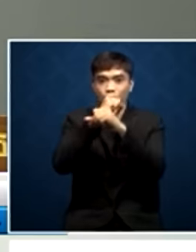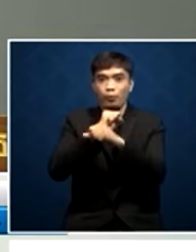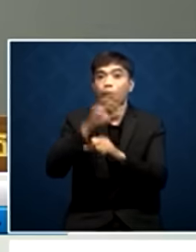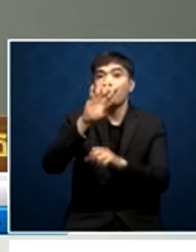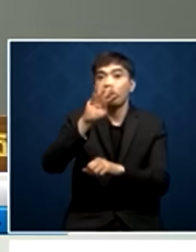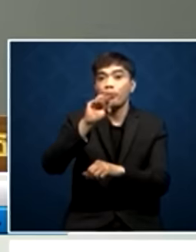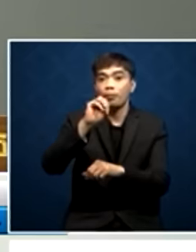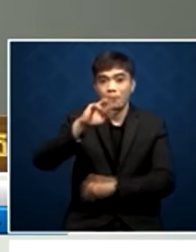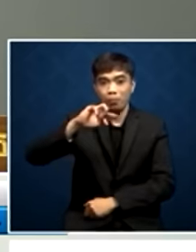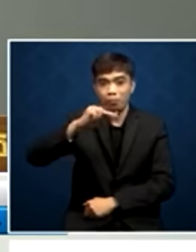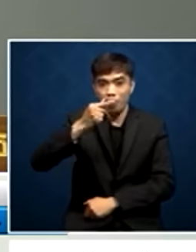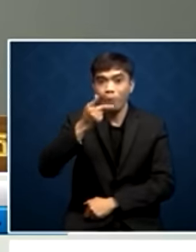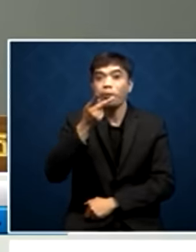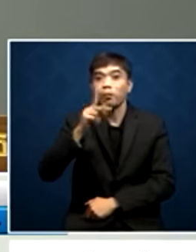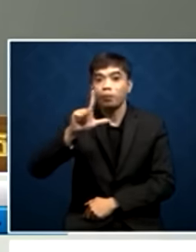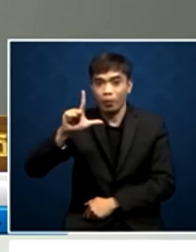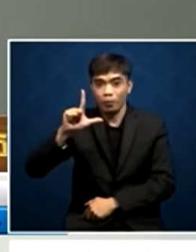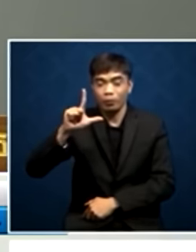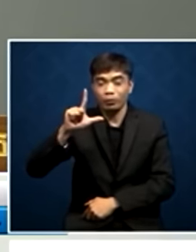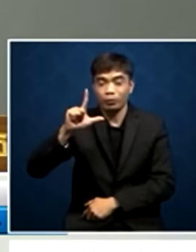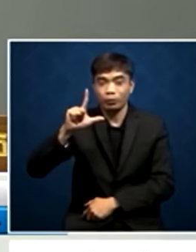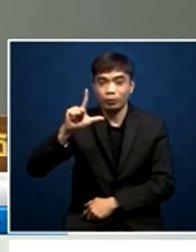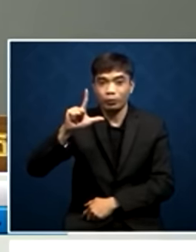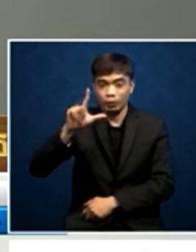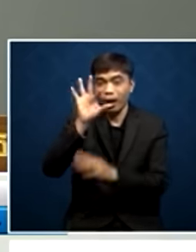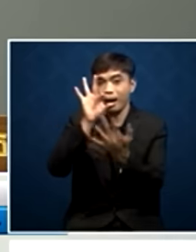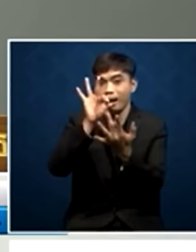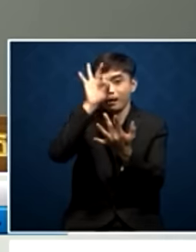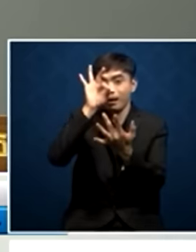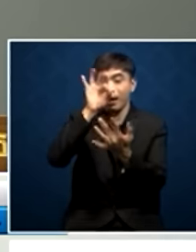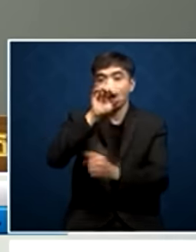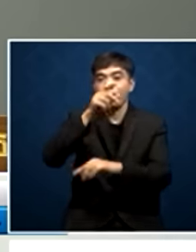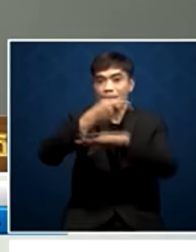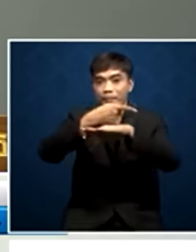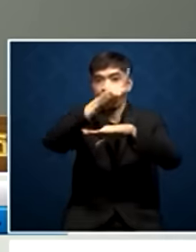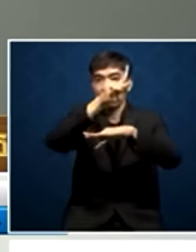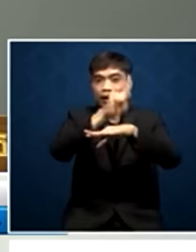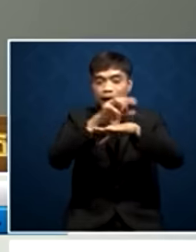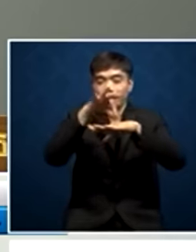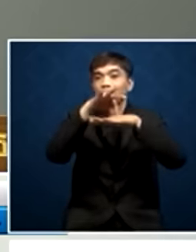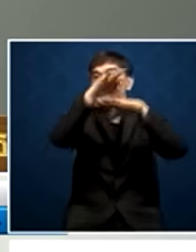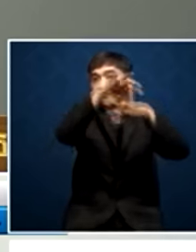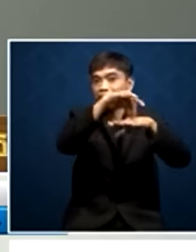จะเป็นผู้ได้รับเลือกเป็นประธานวุฒิสภานะครับ